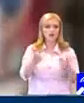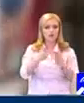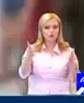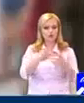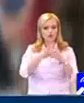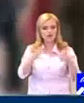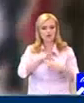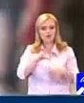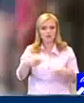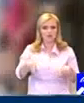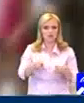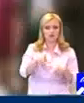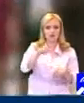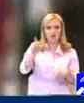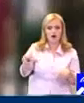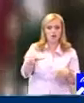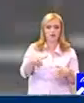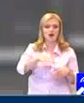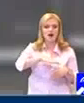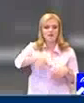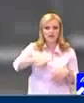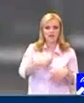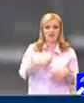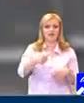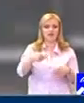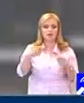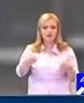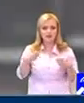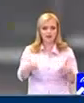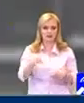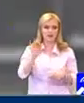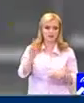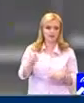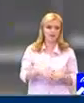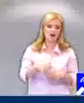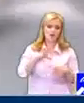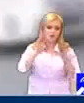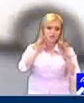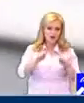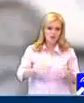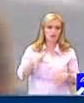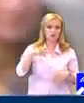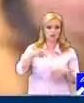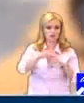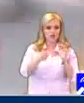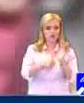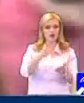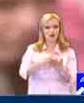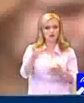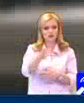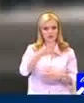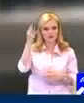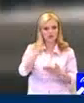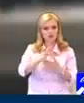pentru a nu admite ca oamenii să fie exploatați. Un raport al Departamentului de Stat al SUA pentru anul 2017 arată că Republica